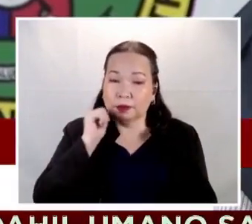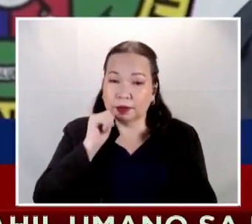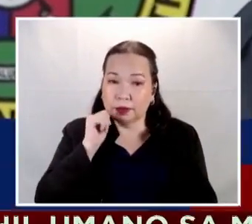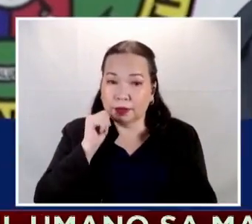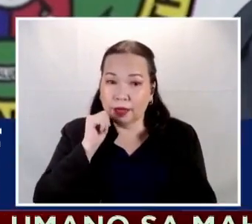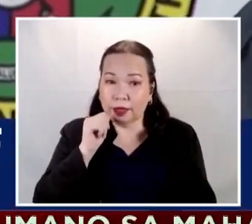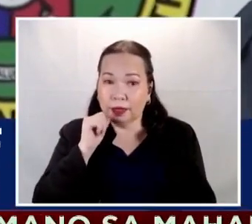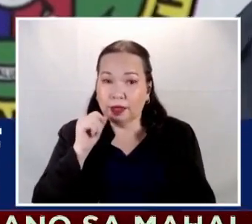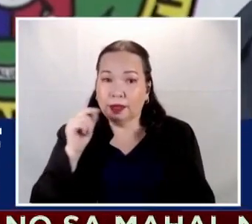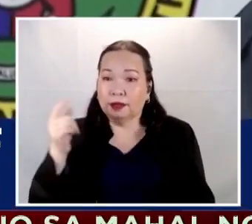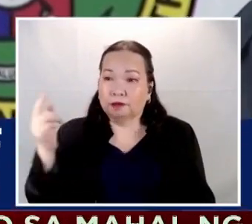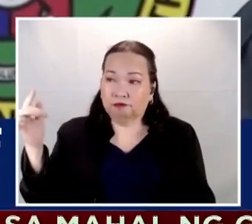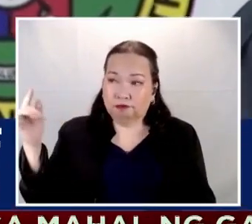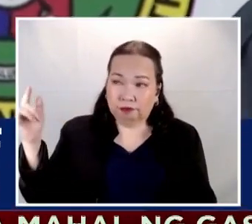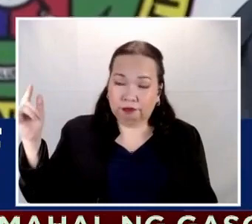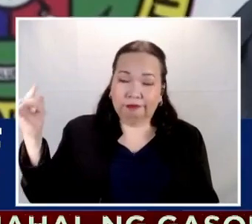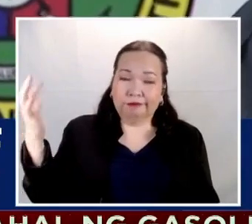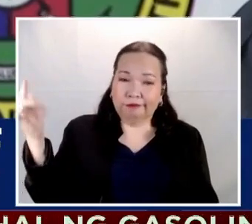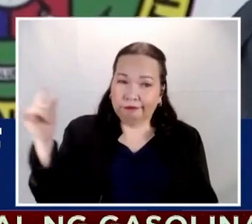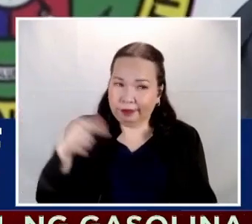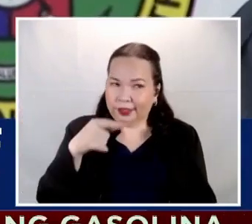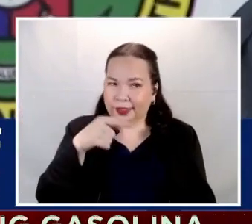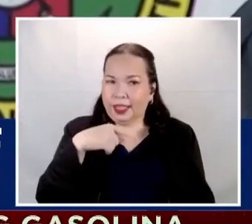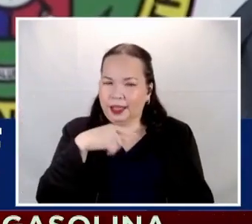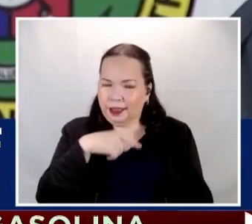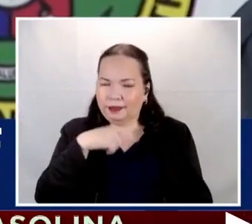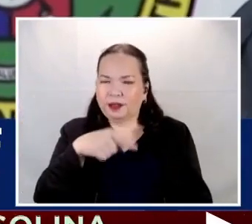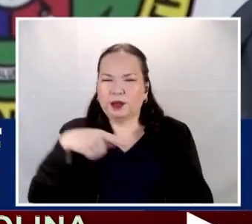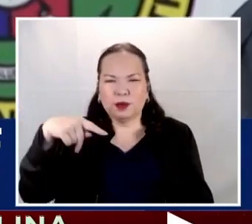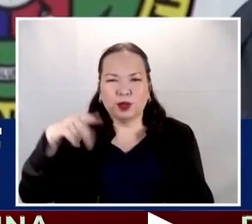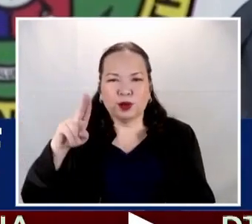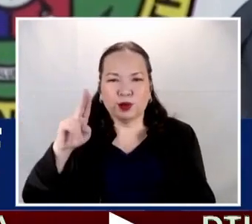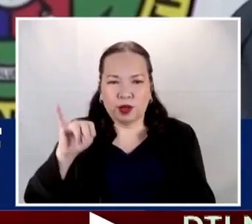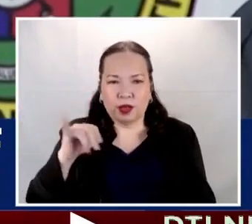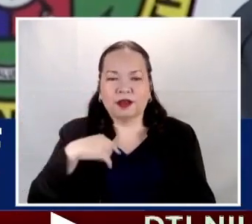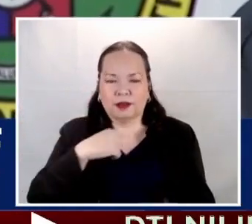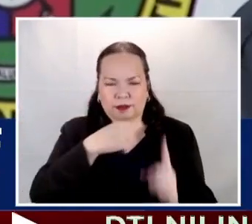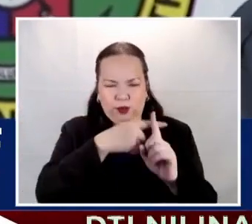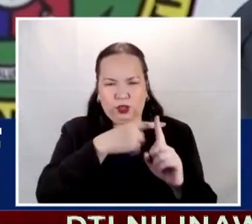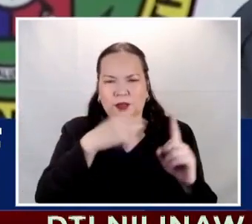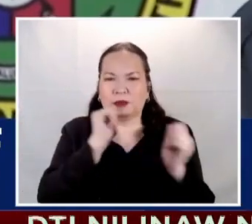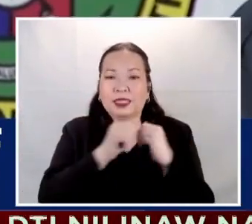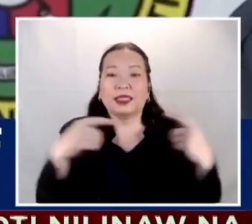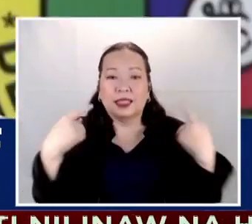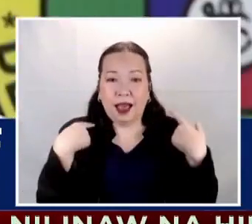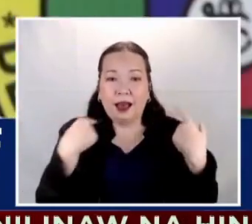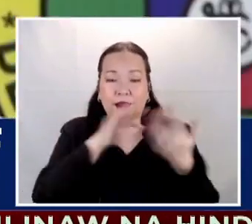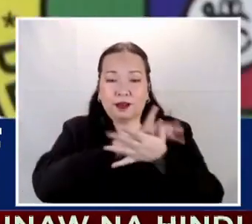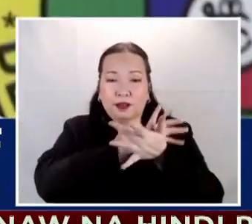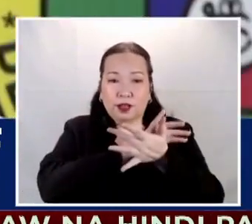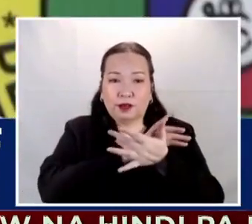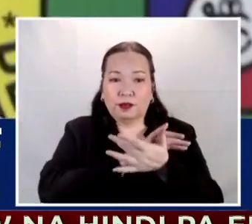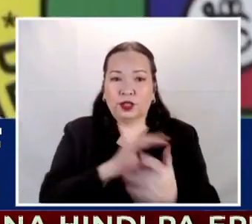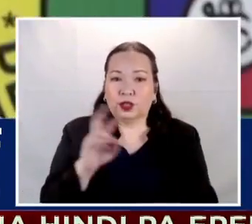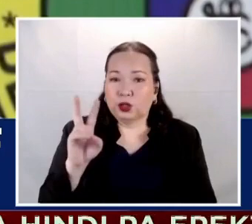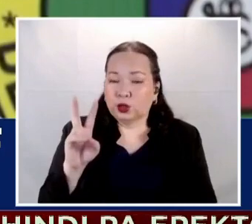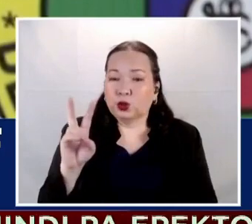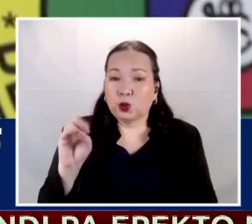or PUI, is positive for the novel coronavirus 2019. The